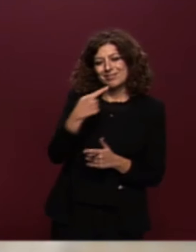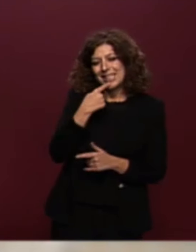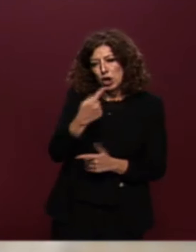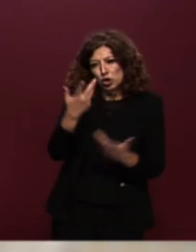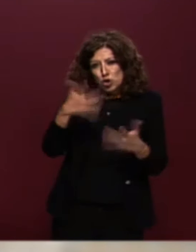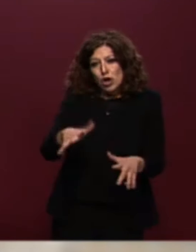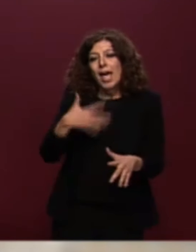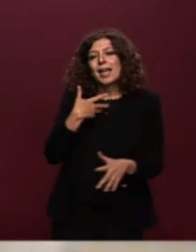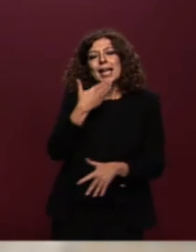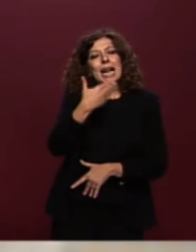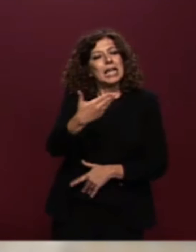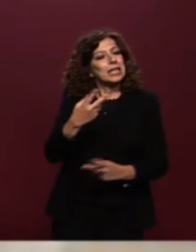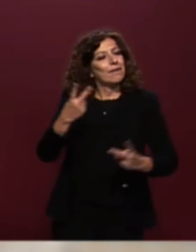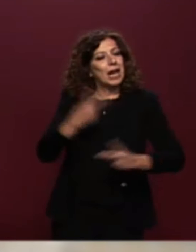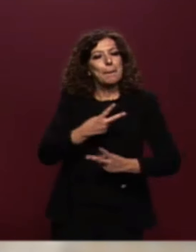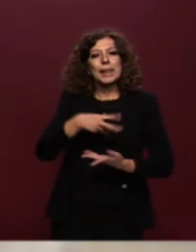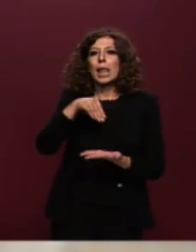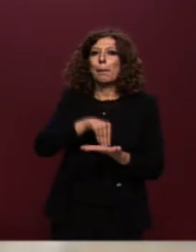sua presenza.